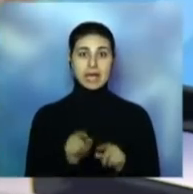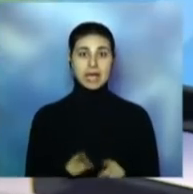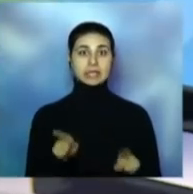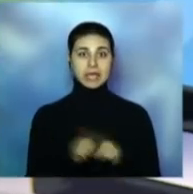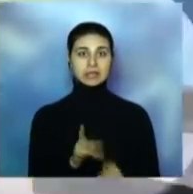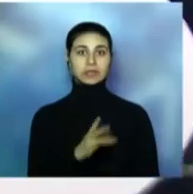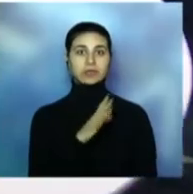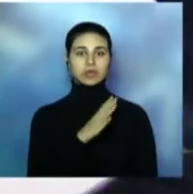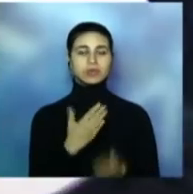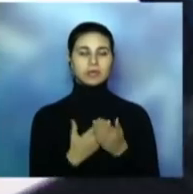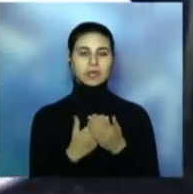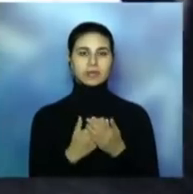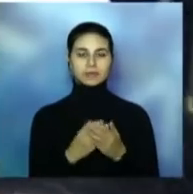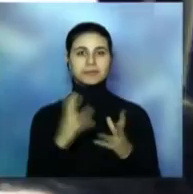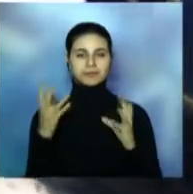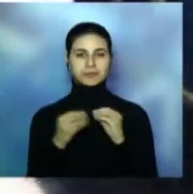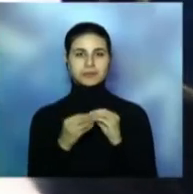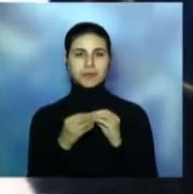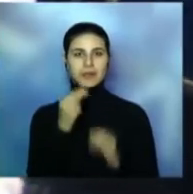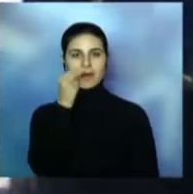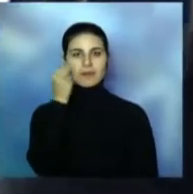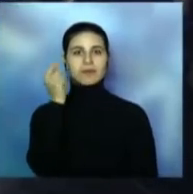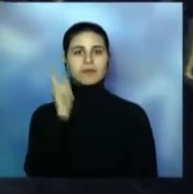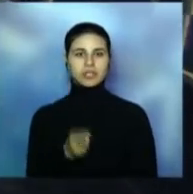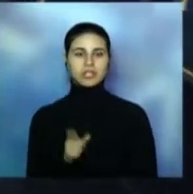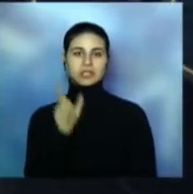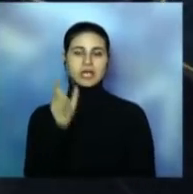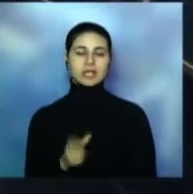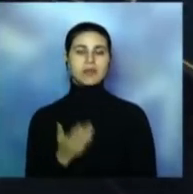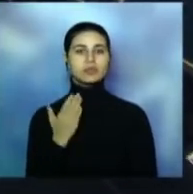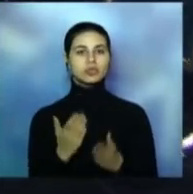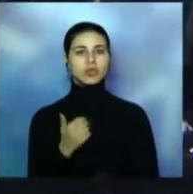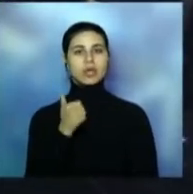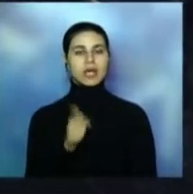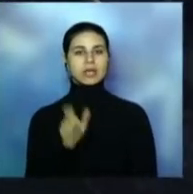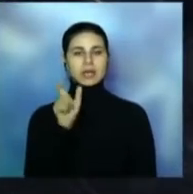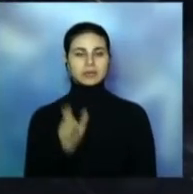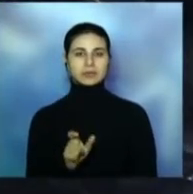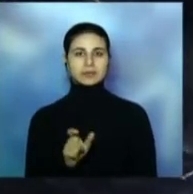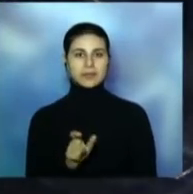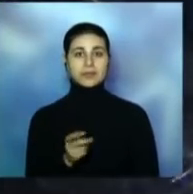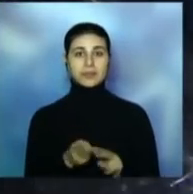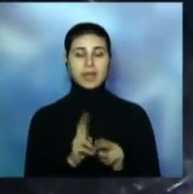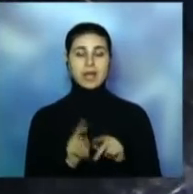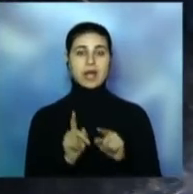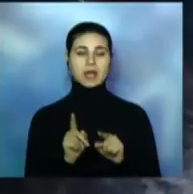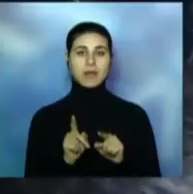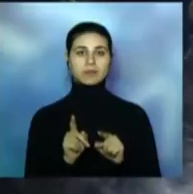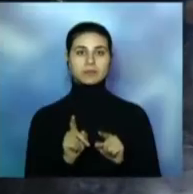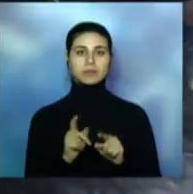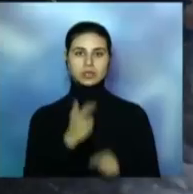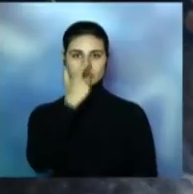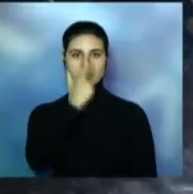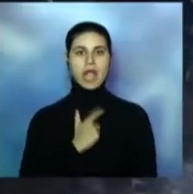უნდა იყოს, თავშოთ ზოგადად ვაჟკაცი ადამიანი თუ კარგი ადამიანი, აი ამ სუპერ